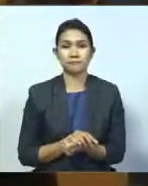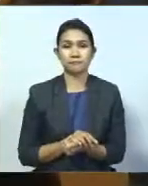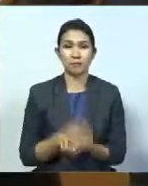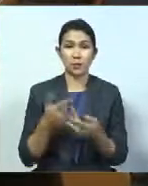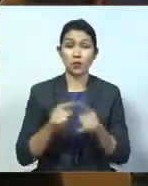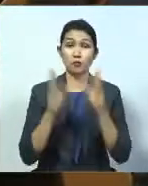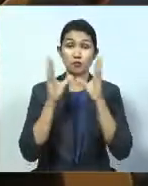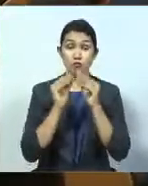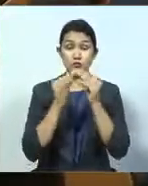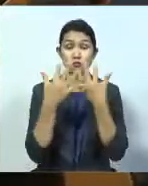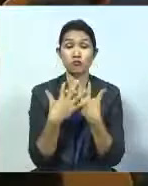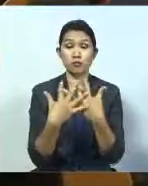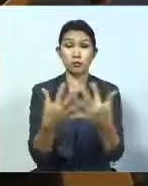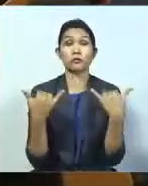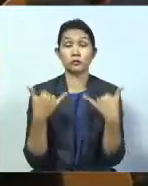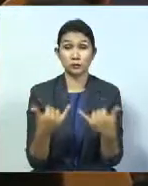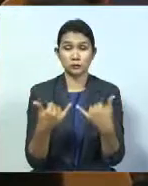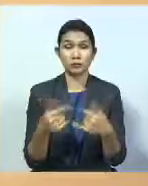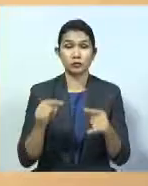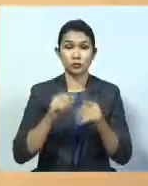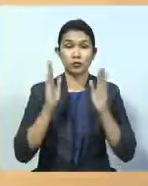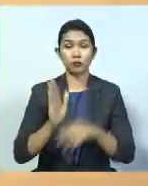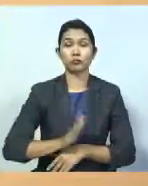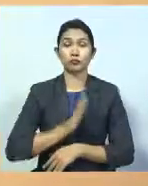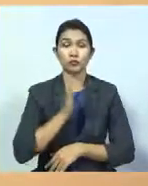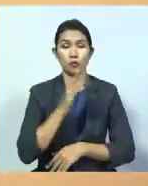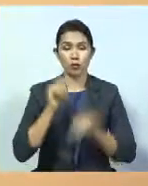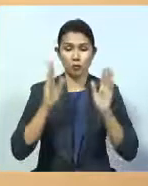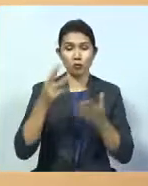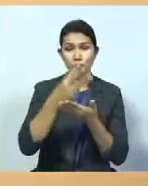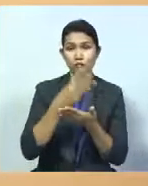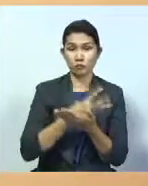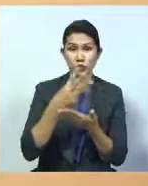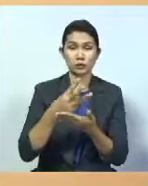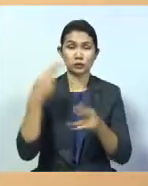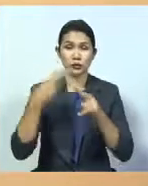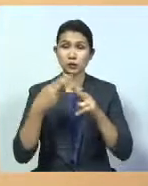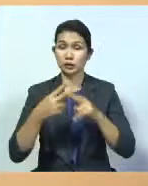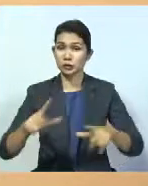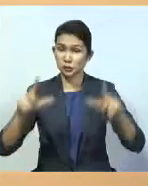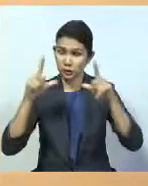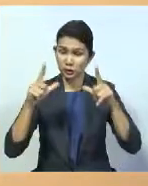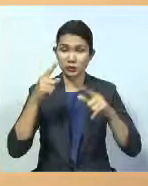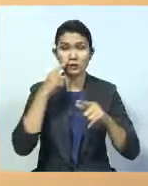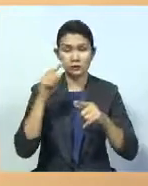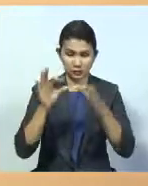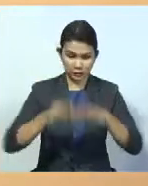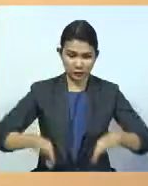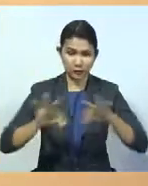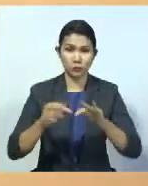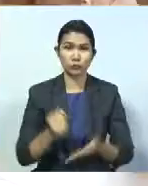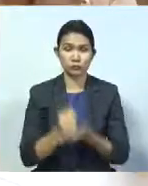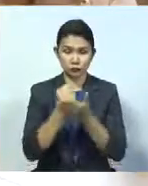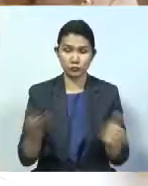สำหรับการประชุมเชิงปฏิบัติการครั้งนี้มีผู้ทรงคุณวุฒิและนักวิชาการที่มีชื่อเสียงและมีบทบาทสำคัญในการขับ